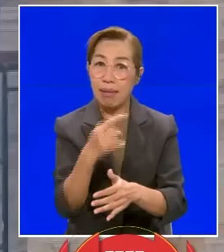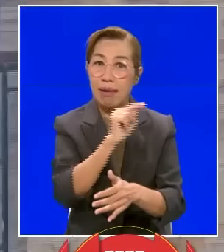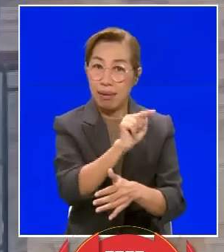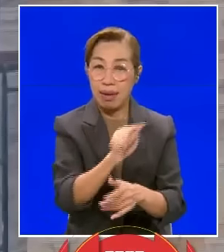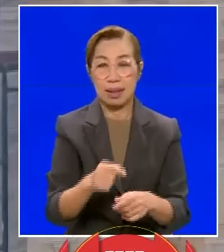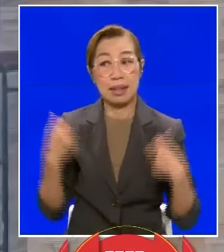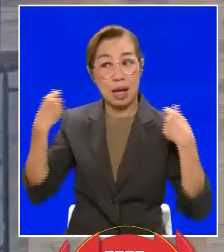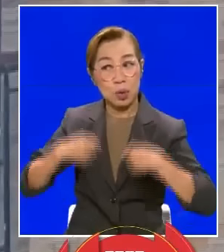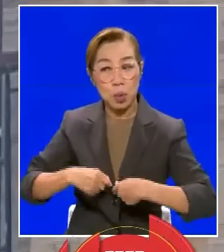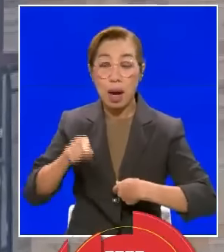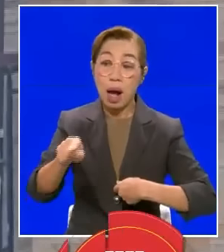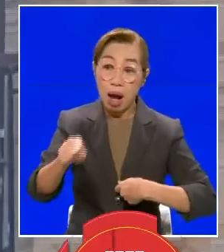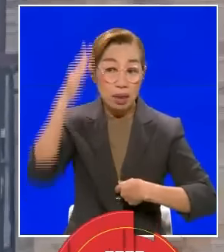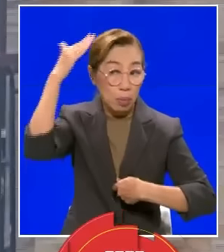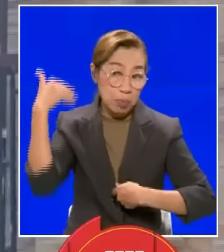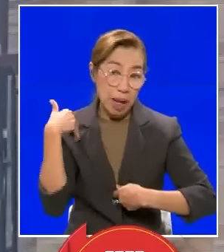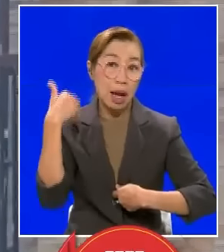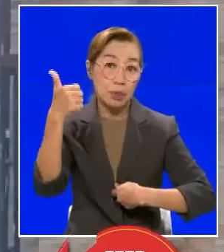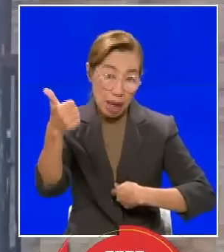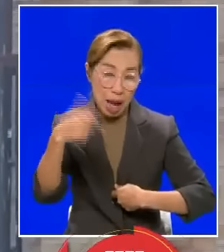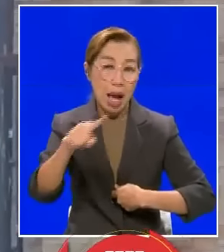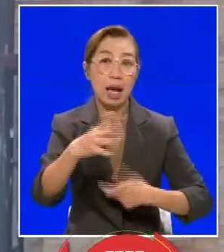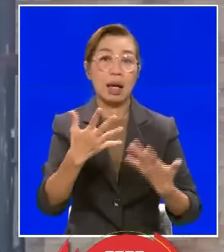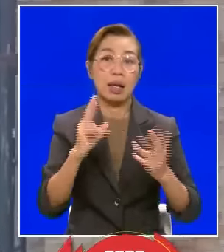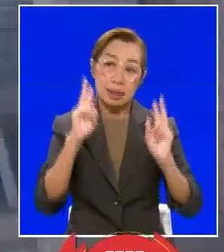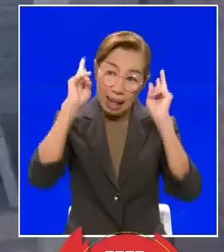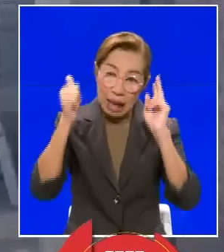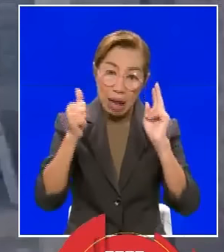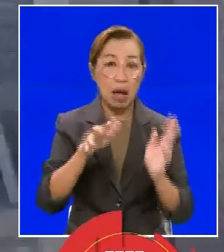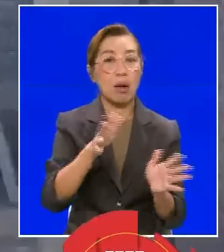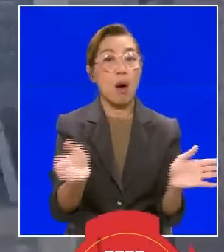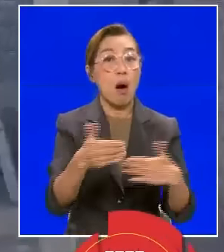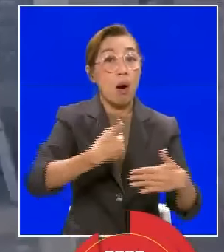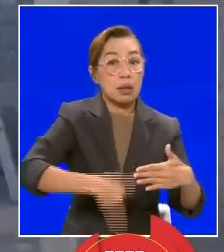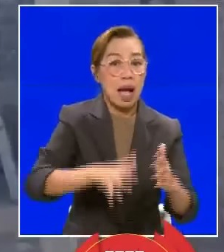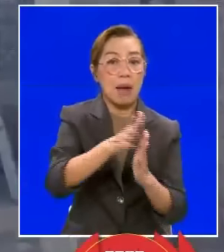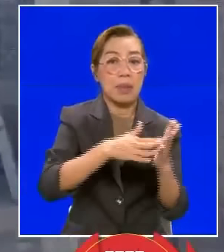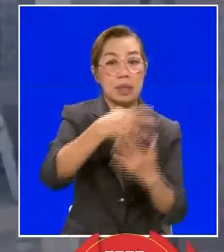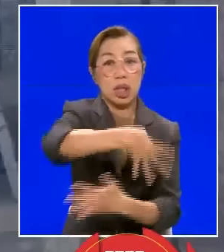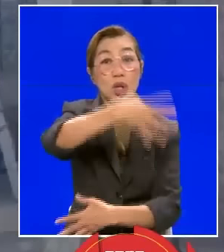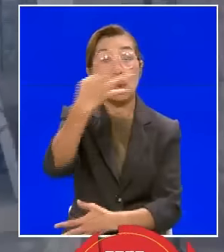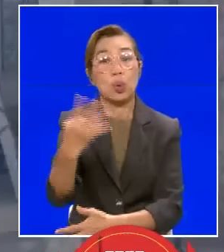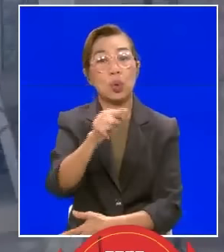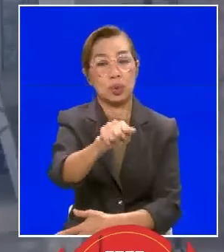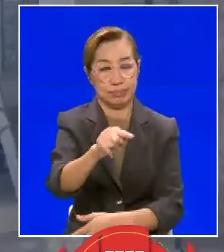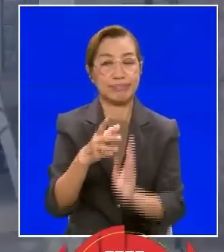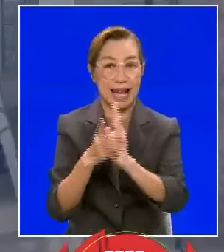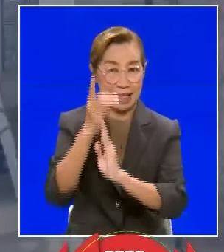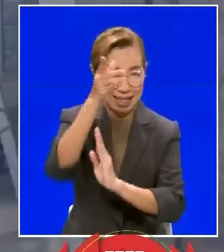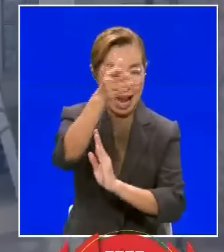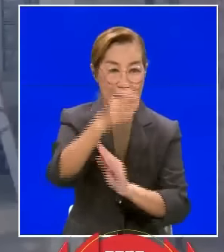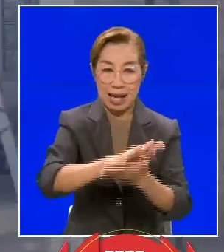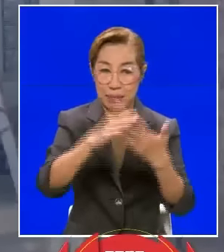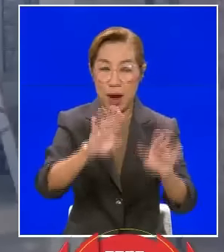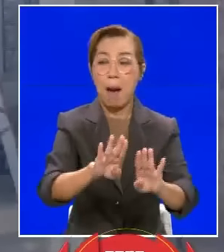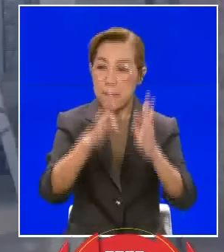ห้องน้ำก็ยังเตรียมไว้ให้ด้วยเป็นห้องน้ำสีรุ้งแต่ว่ายังไม่เสร็จนะอีกประมาณอาทิตย์นึงเดี๋ยวก็น่าจะเสร็จให้นักเรียนเขาได้เข้าไปใ